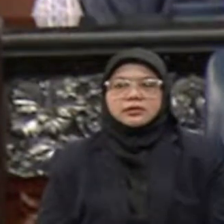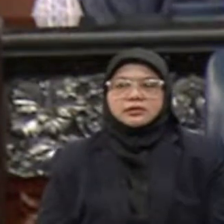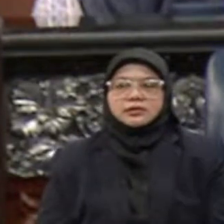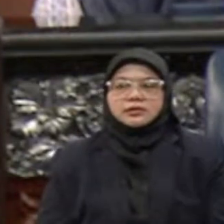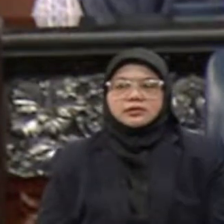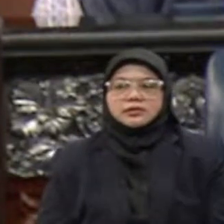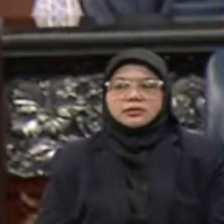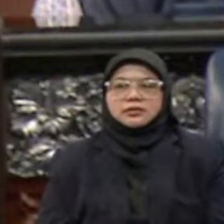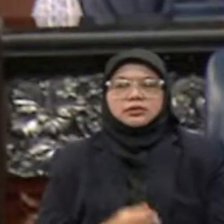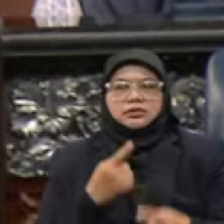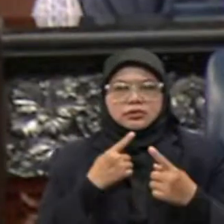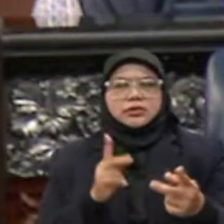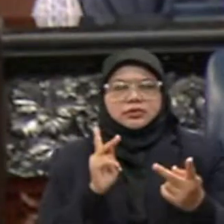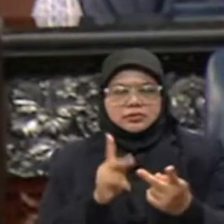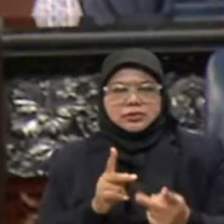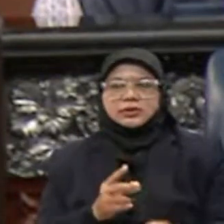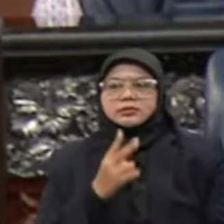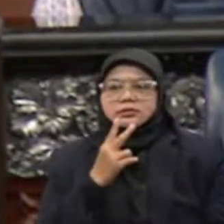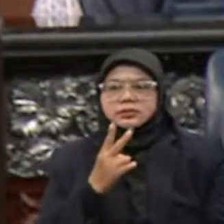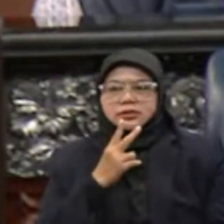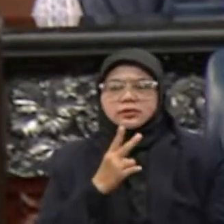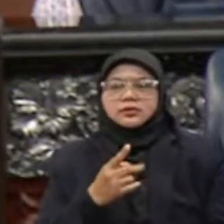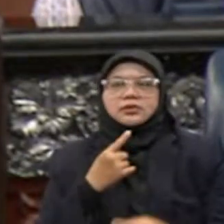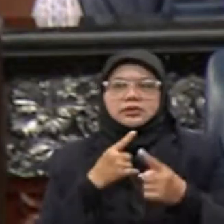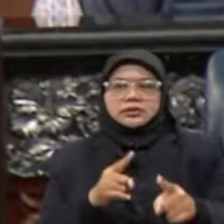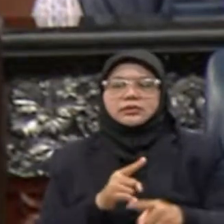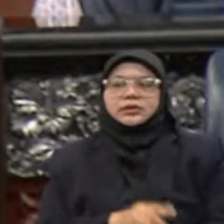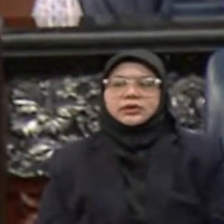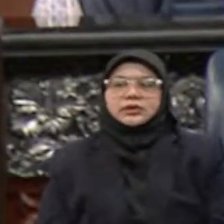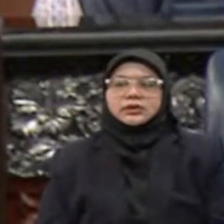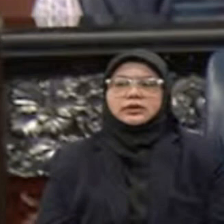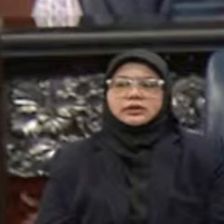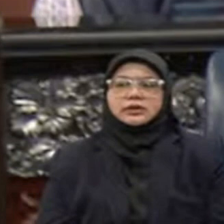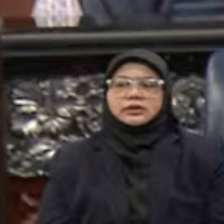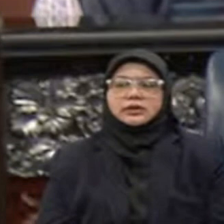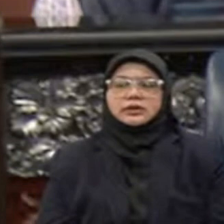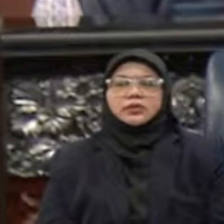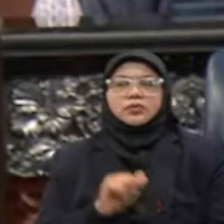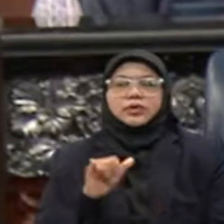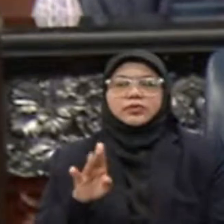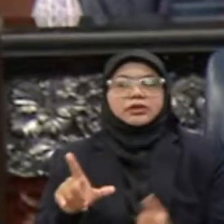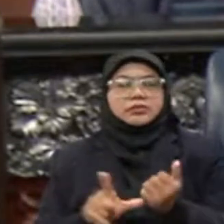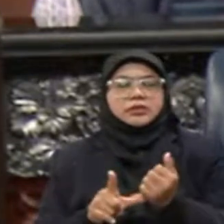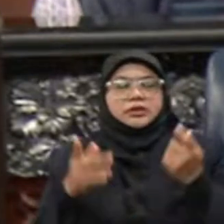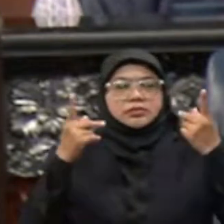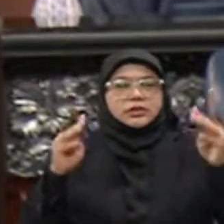yang tepat rujuk balik pada jawaban yang bohongan